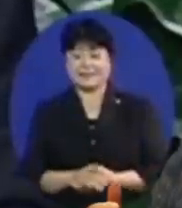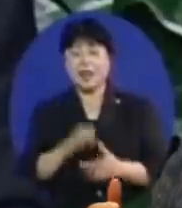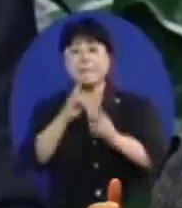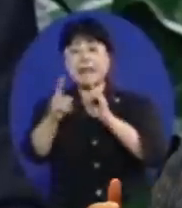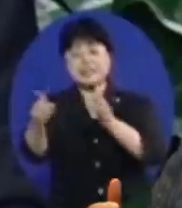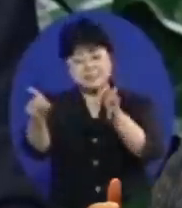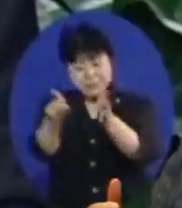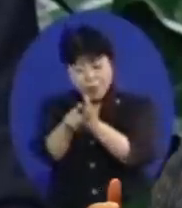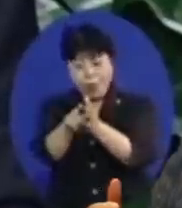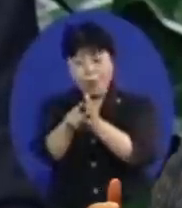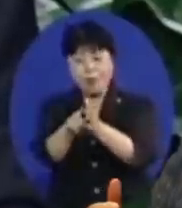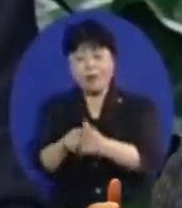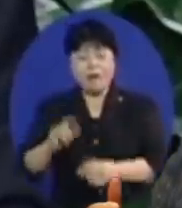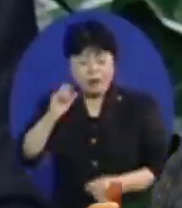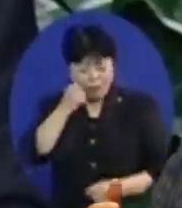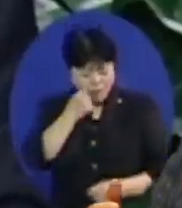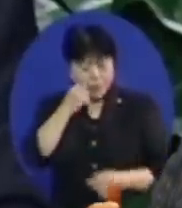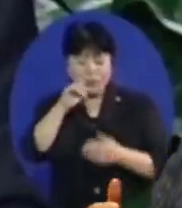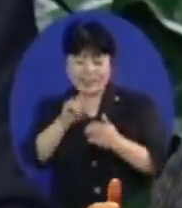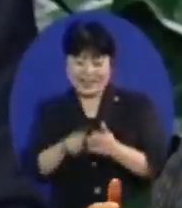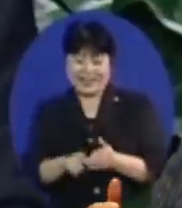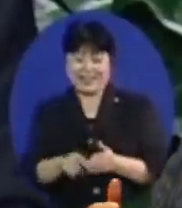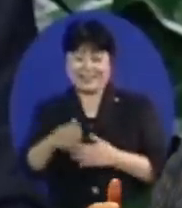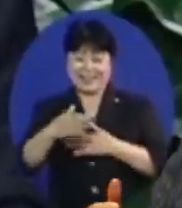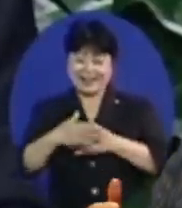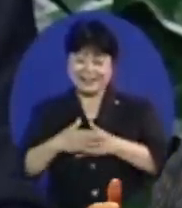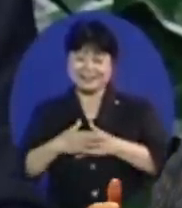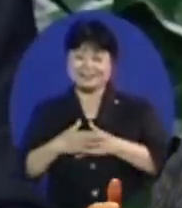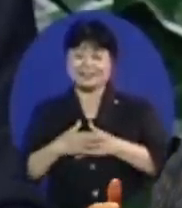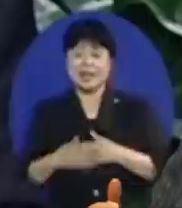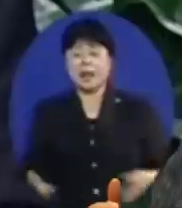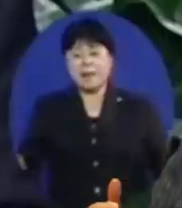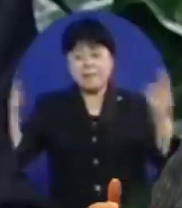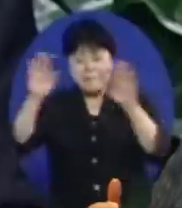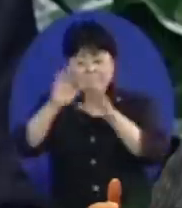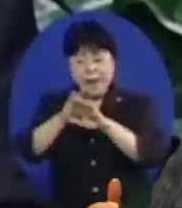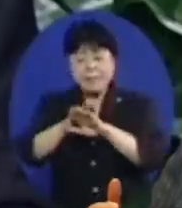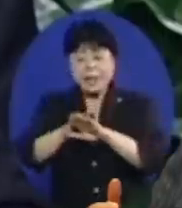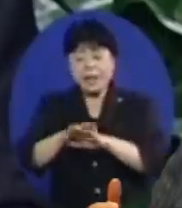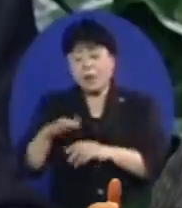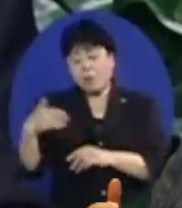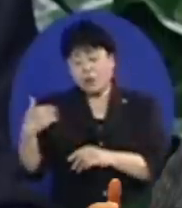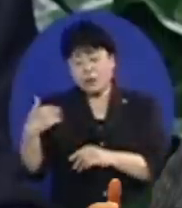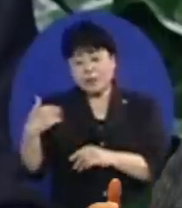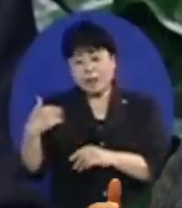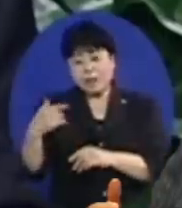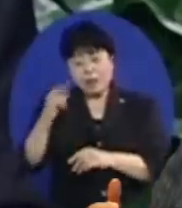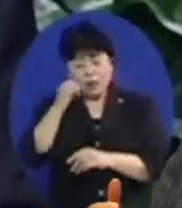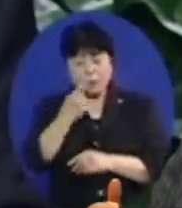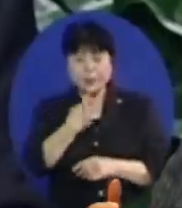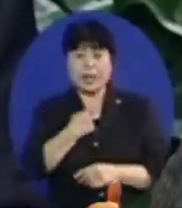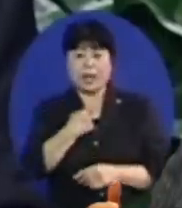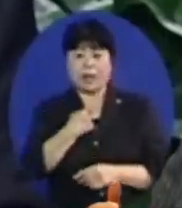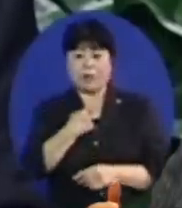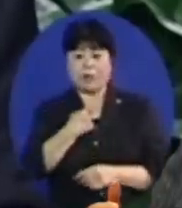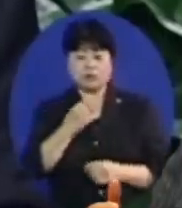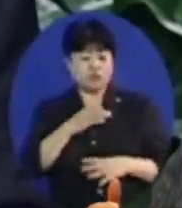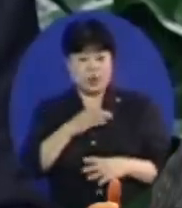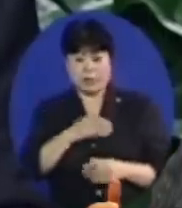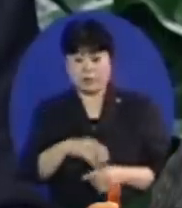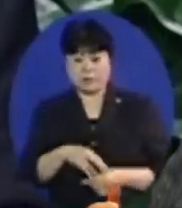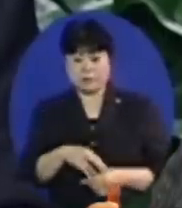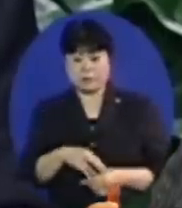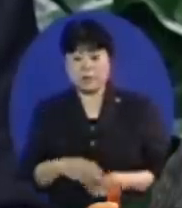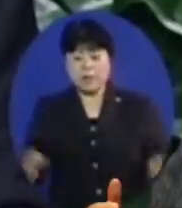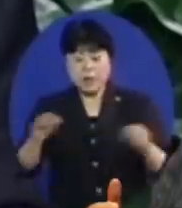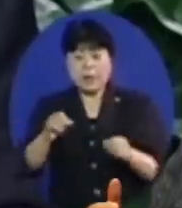말씀을 믿고서 어려움이 있으면 내가 밤에 모르는 사이에 큰 어려움이 다가올까 두려워하면